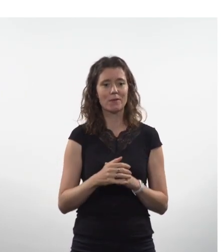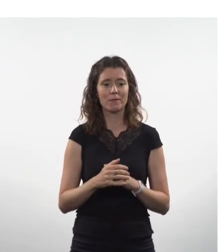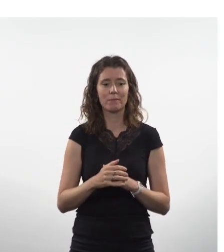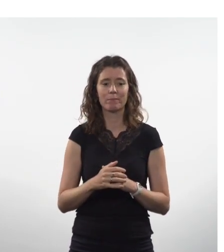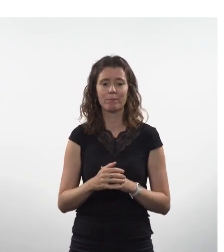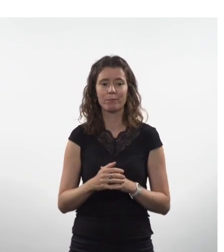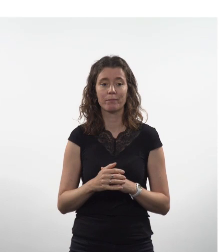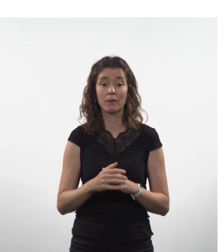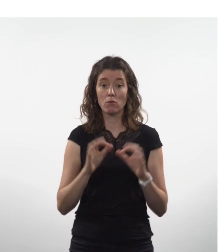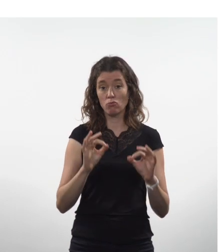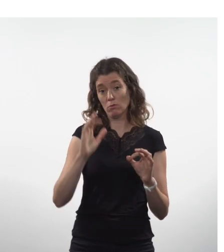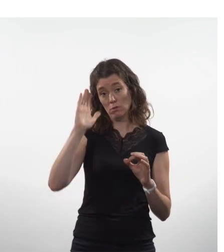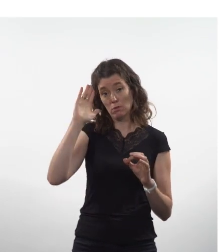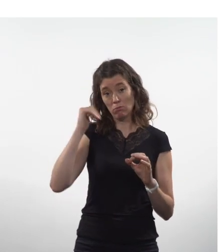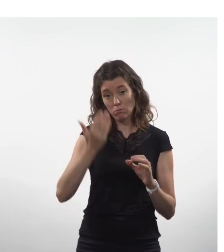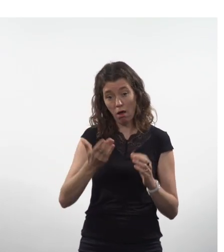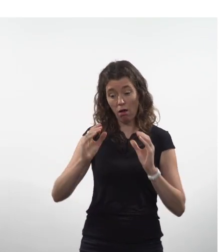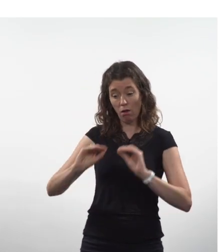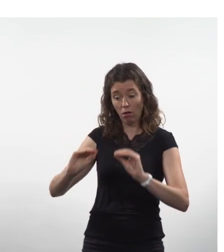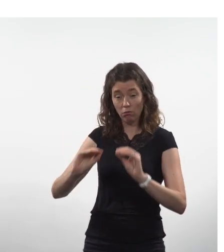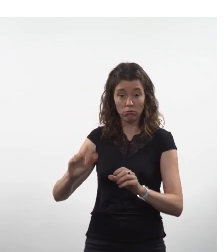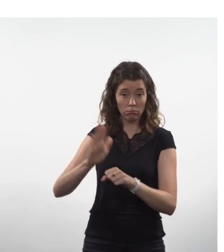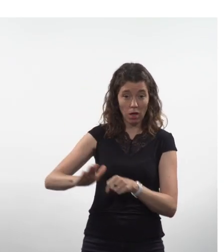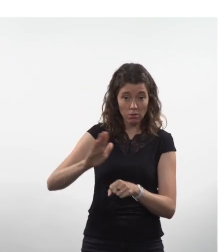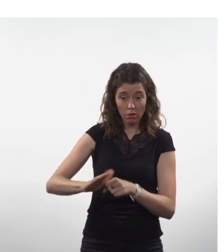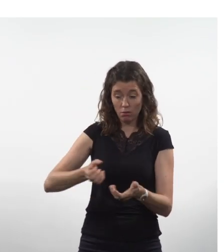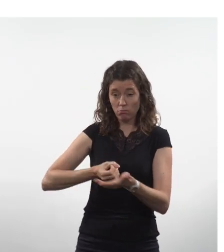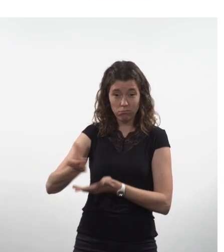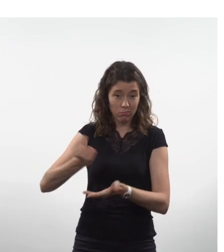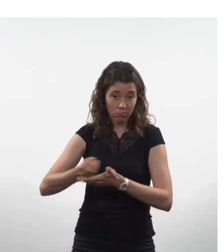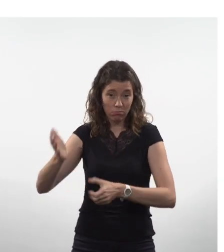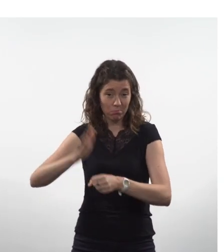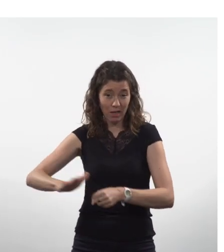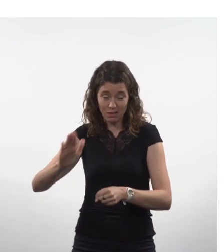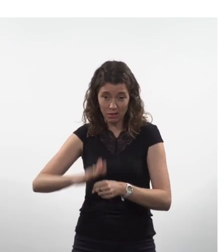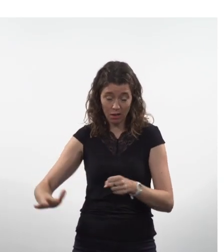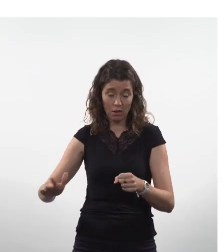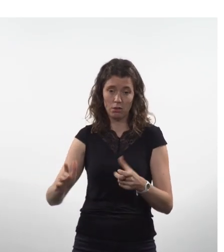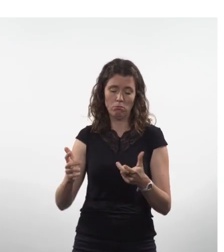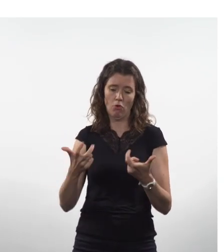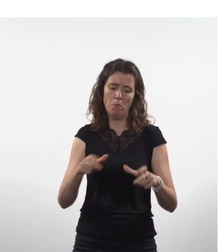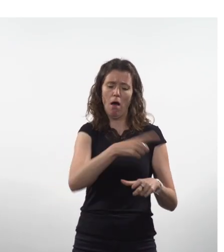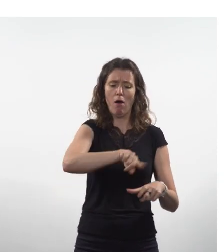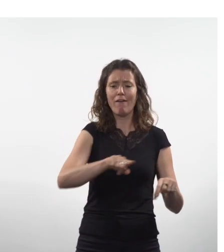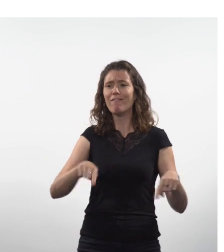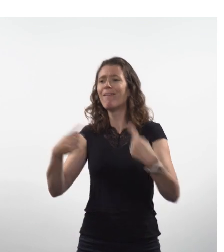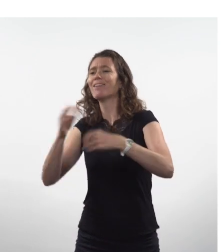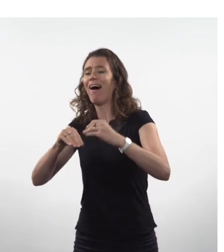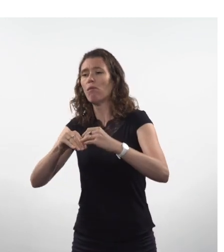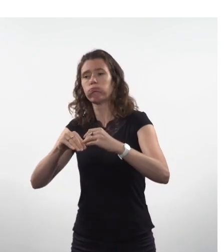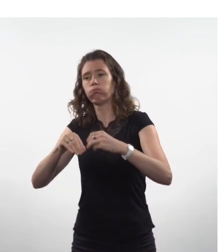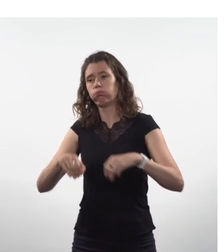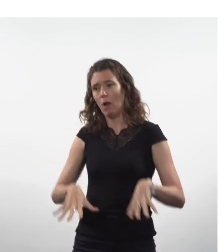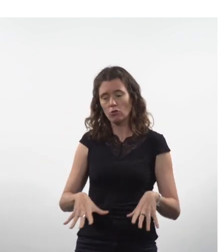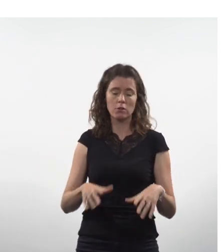ce manque de formation des professionnels, manque d'information et pour éviter tout renoncement aux soins que nous proposons ce genre